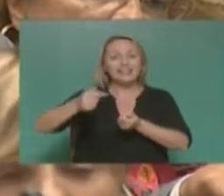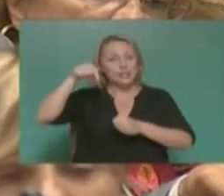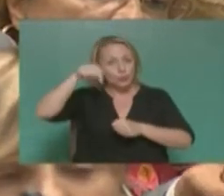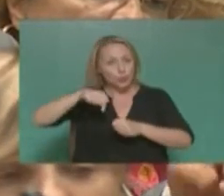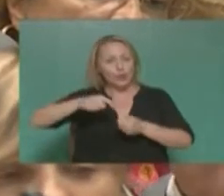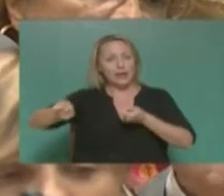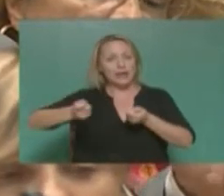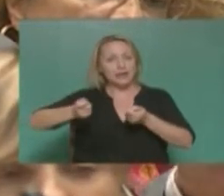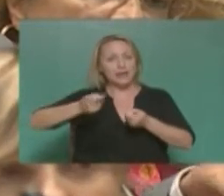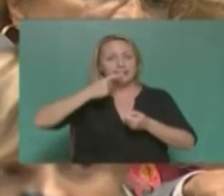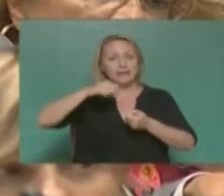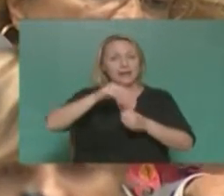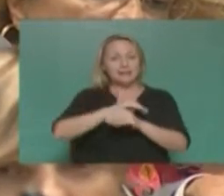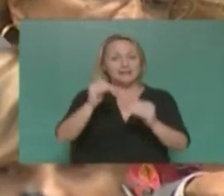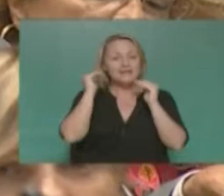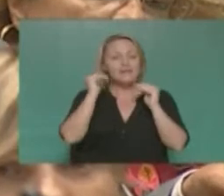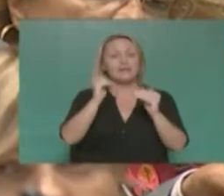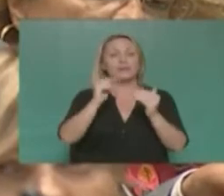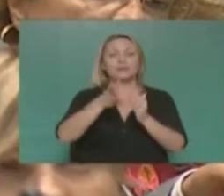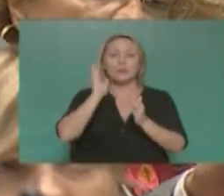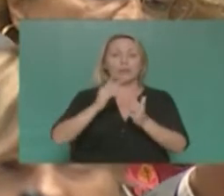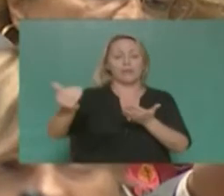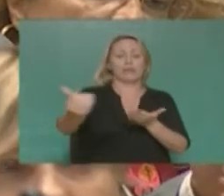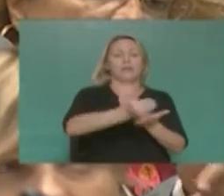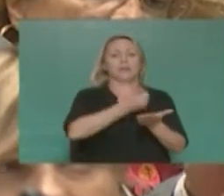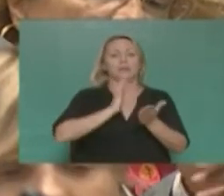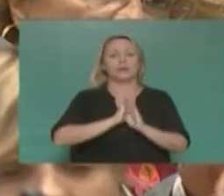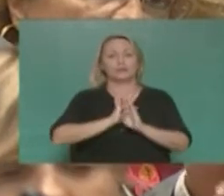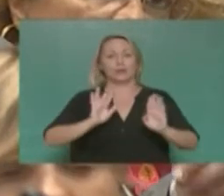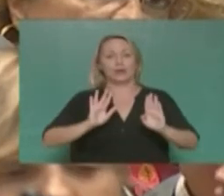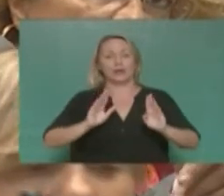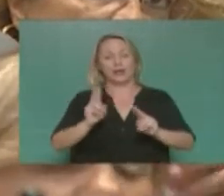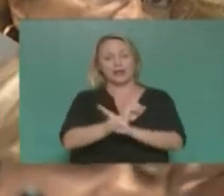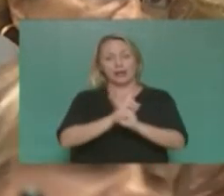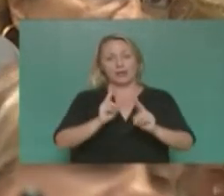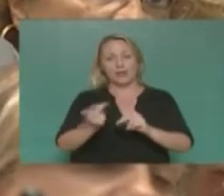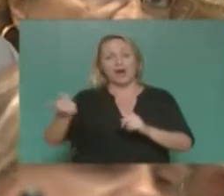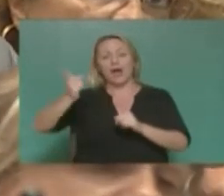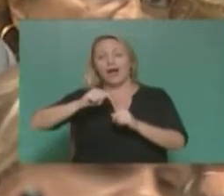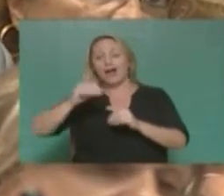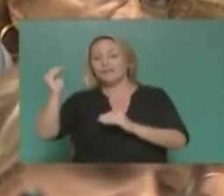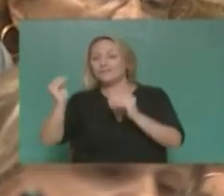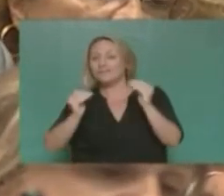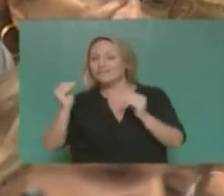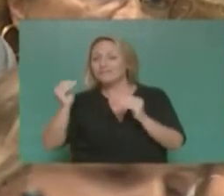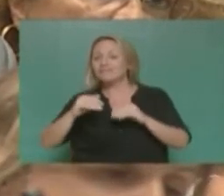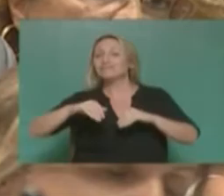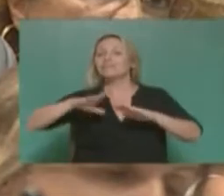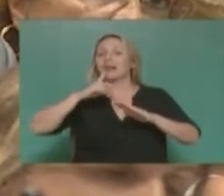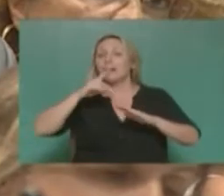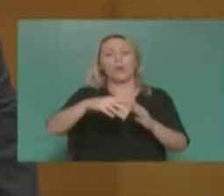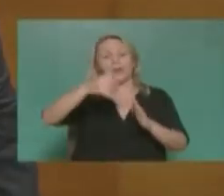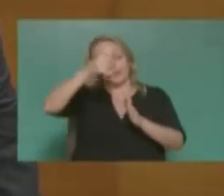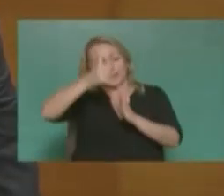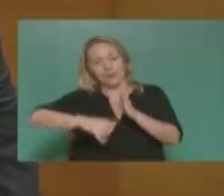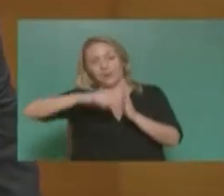ανελαστικά ως προς την εις πραξή τους, πόσα είναι εκείνα τα οποία είναι πιο δυναμικά και μπορούμε να τα κυνηγήσουμε